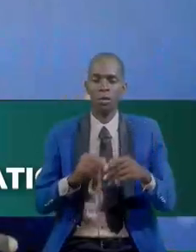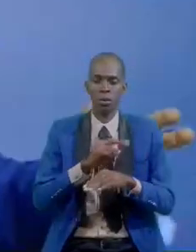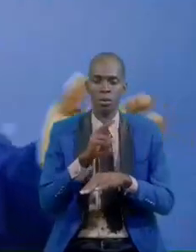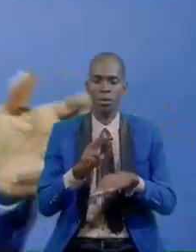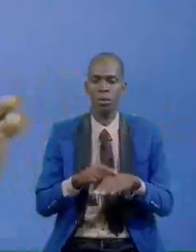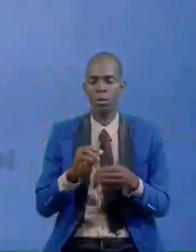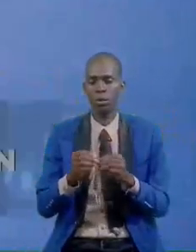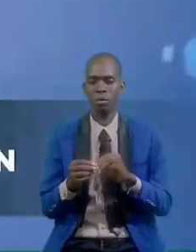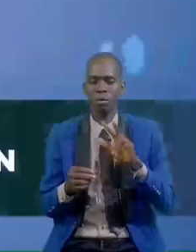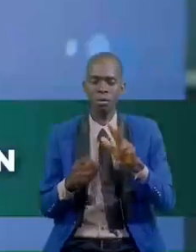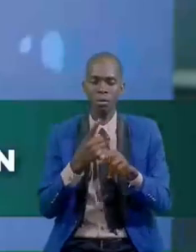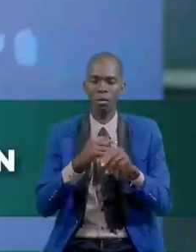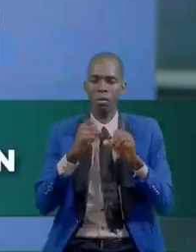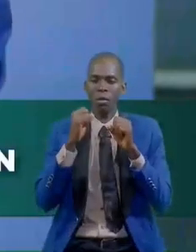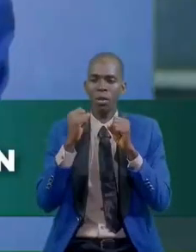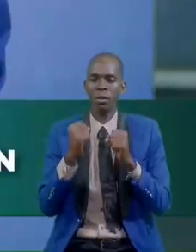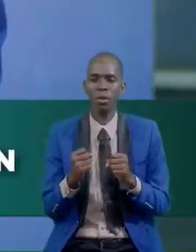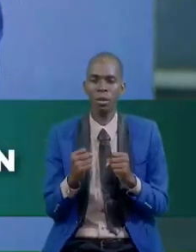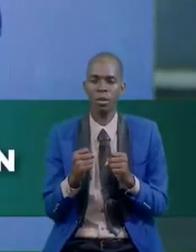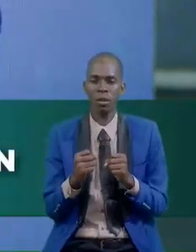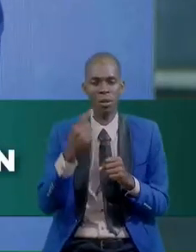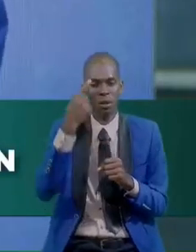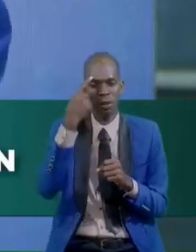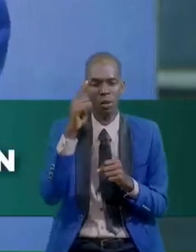Troisièmement, la puissance